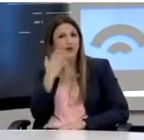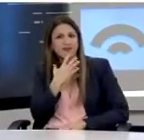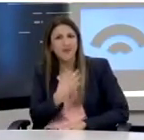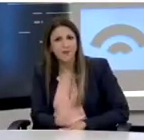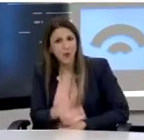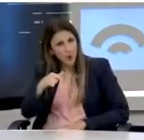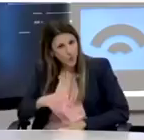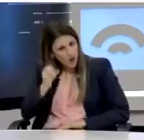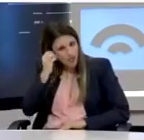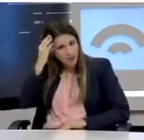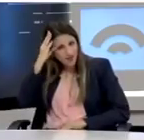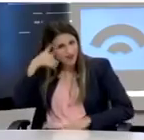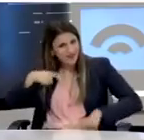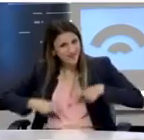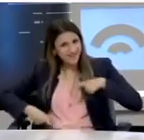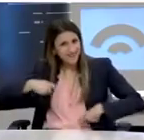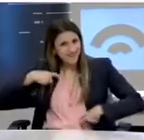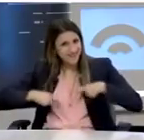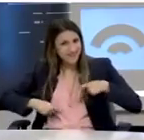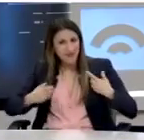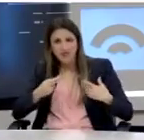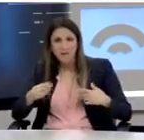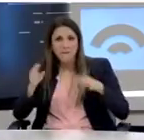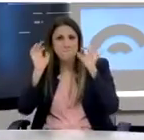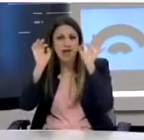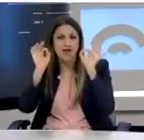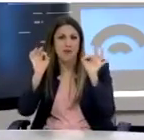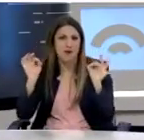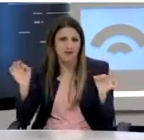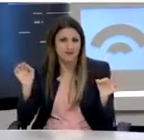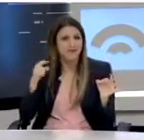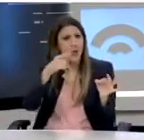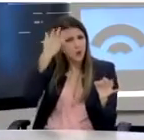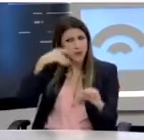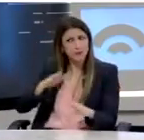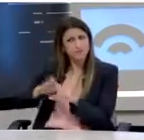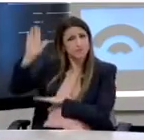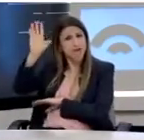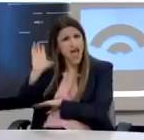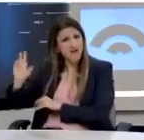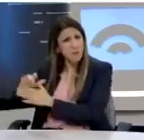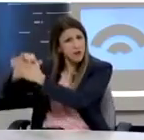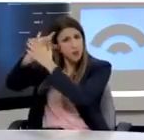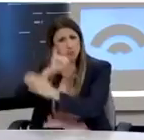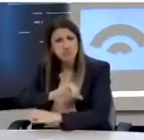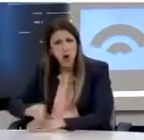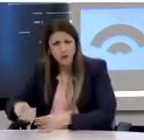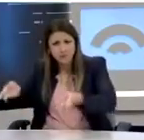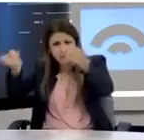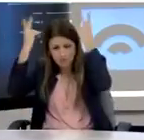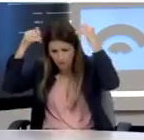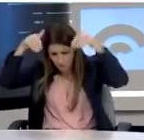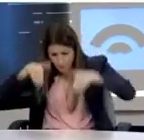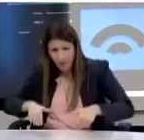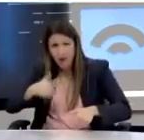την εθνότητα και για τον όρο Μακεδόνες. Ούτε βέτο ασκήσατε στην Ευρωπαϊκή Ένωση, ούτε καμία αντίρρηση δεν προβάλλατε, αφού τόσο